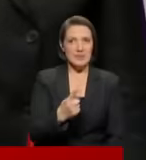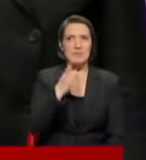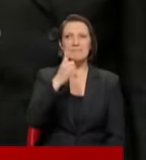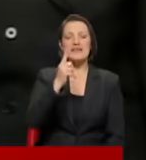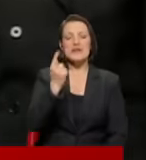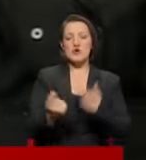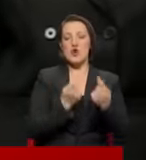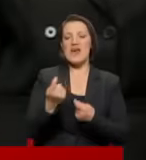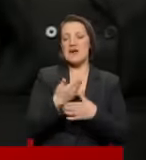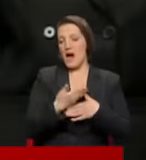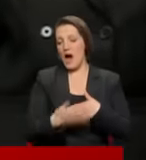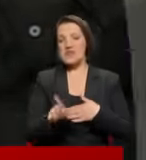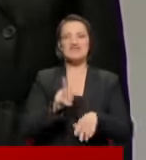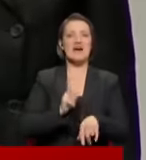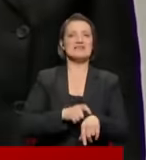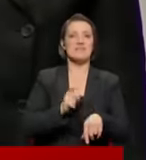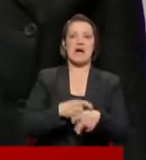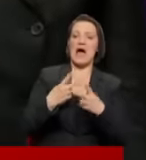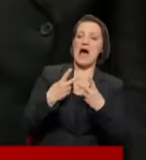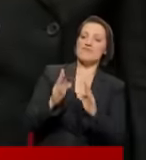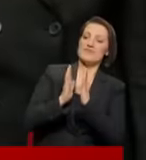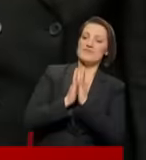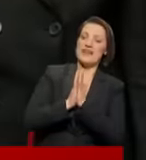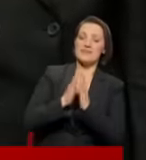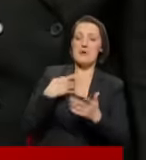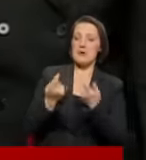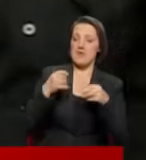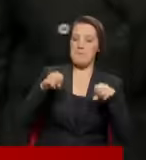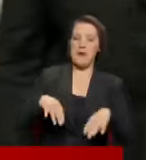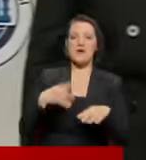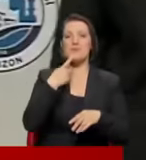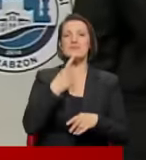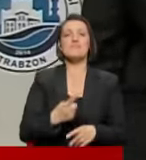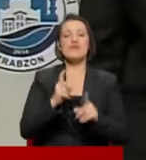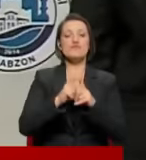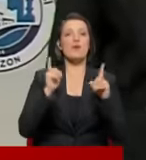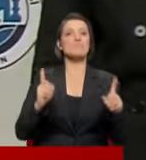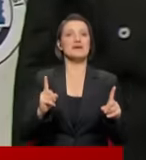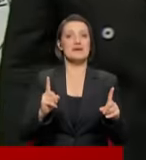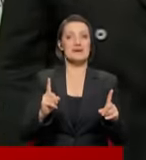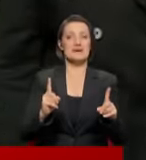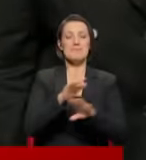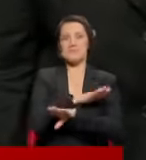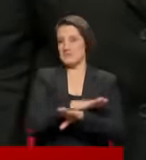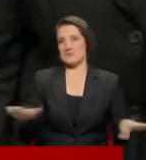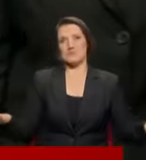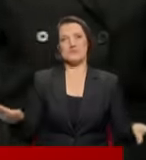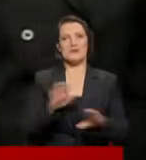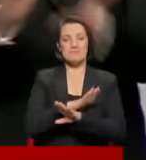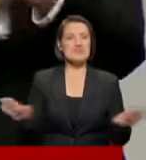biri görevden ayrılacağı zaman af diledim görevden ayrılıyorum deme dönemi